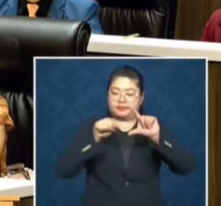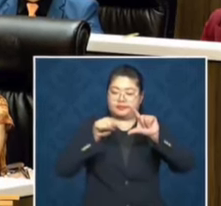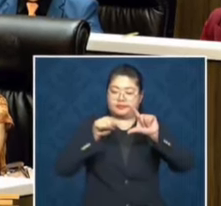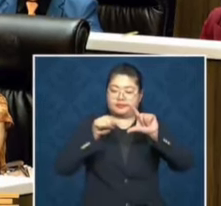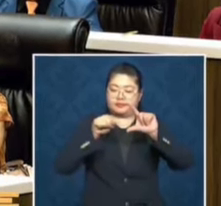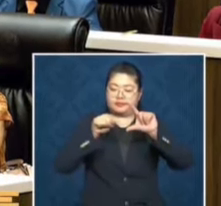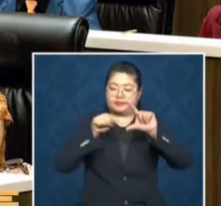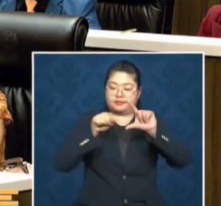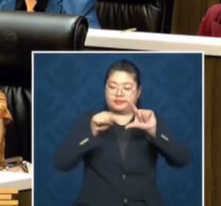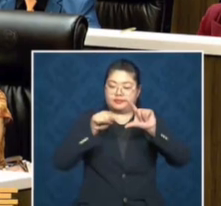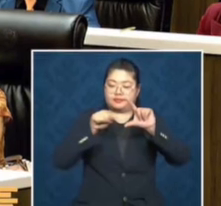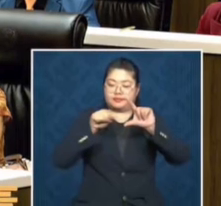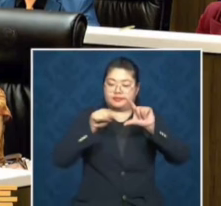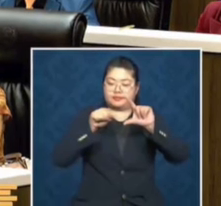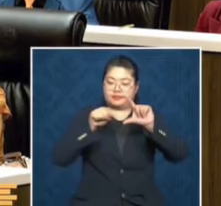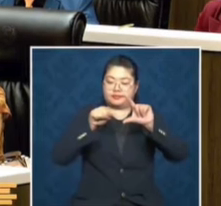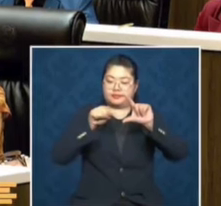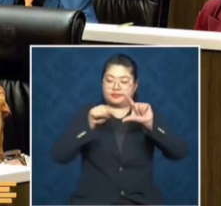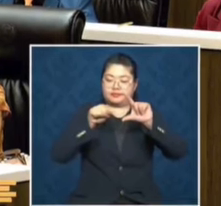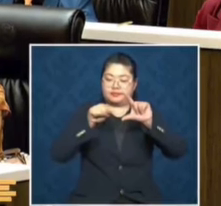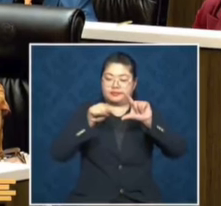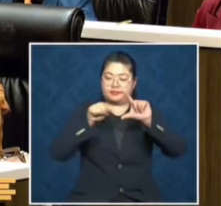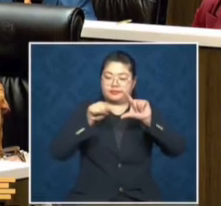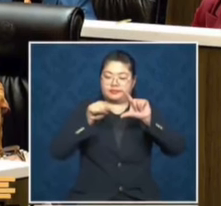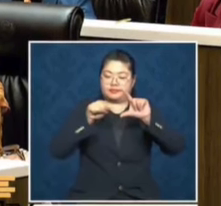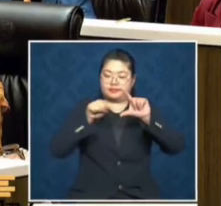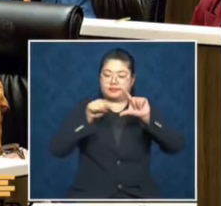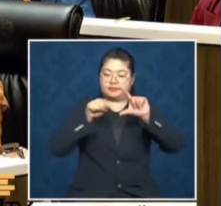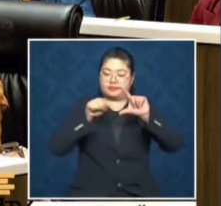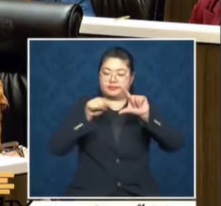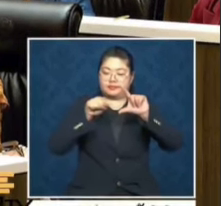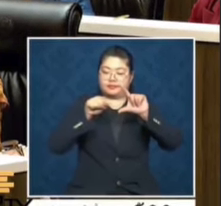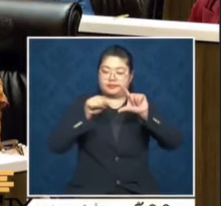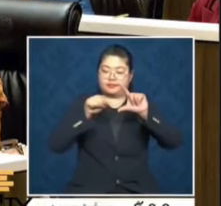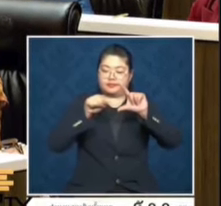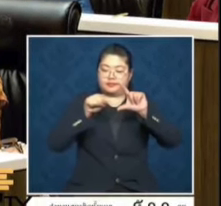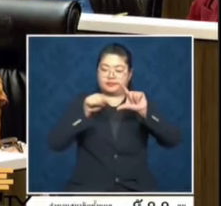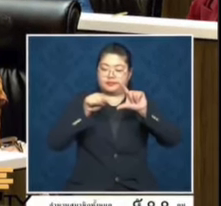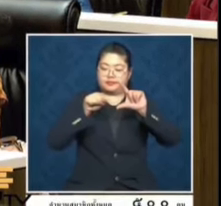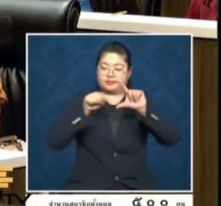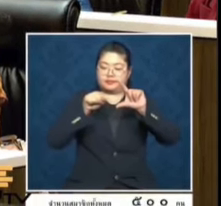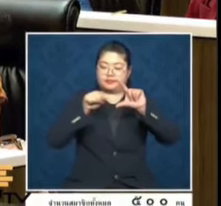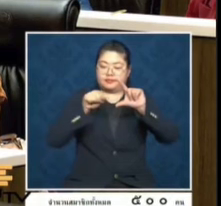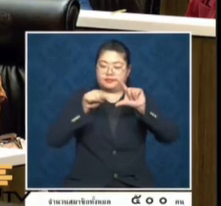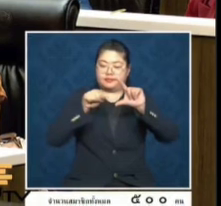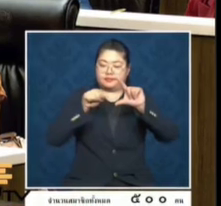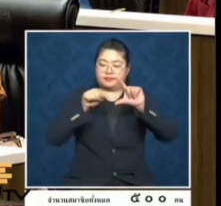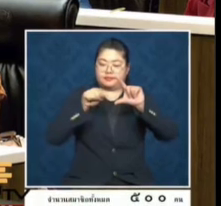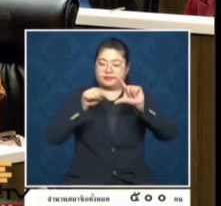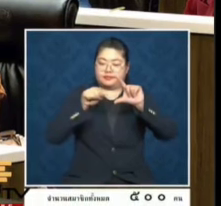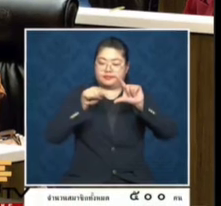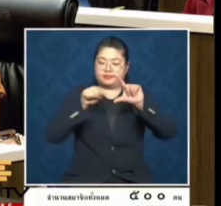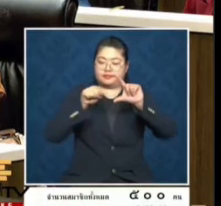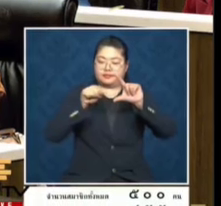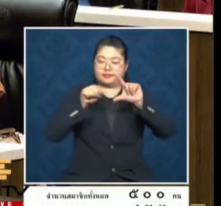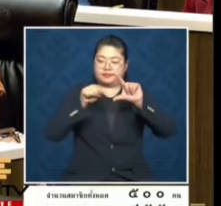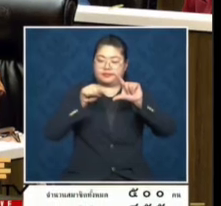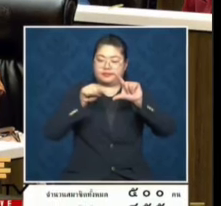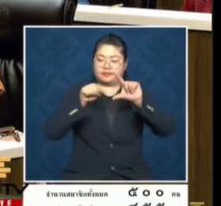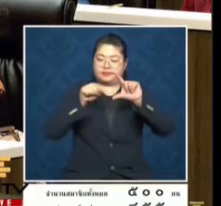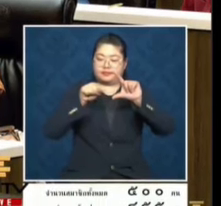ำท่วมปากทีเดียวเอาไปฟังอันนี้ยาวหน่อยนะครับแต่อยากให้ฟังจริงๆวิโรจน์ลักขณา